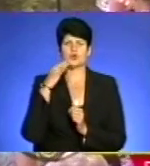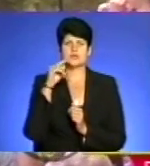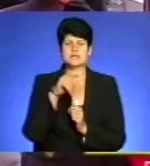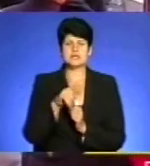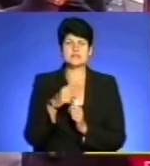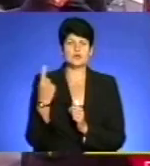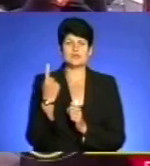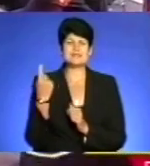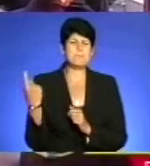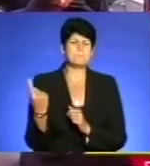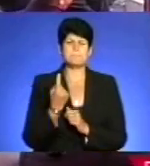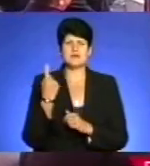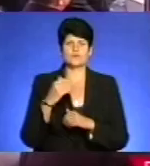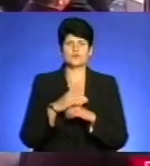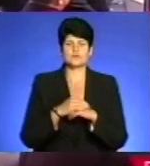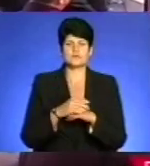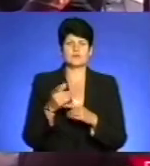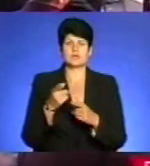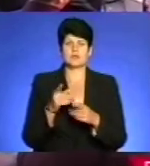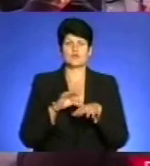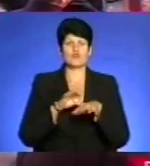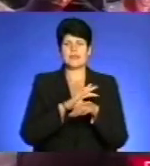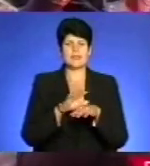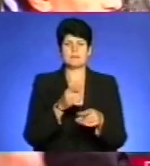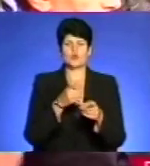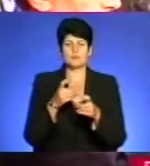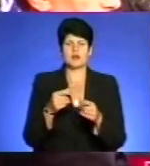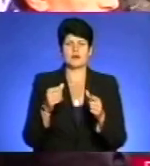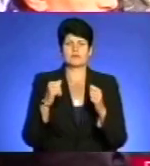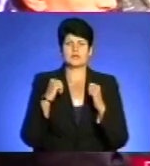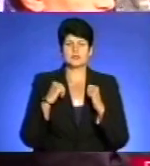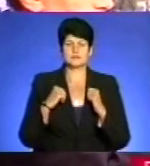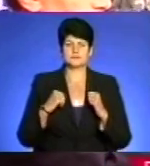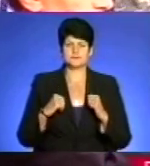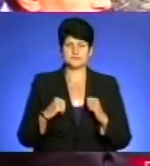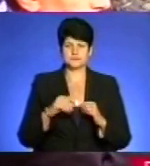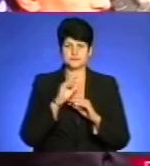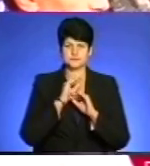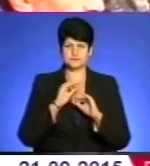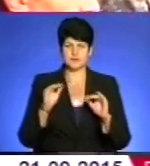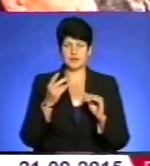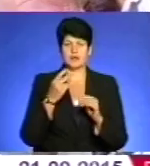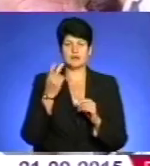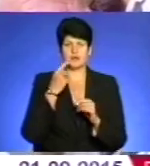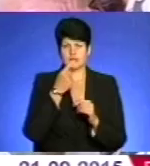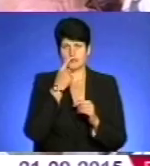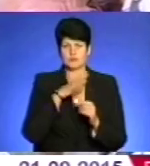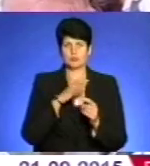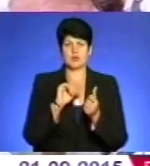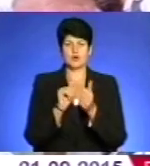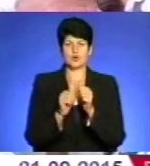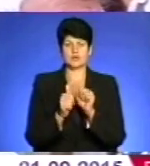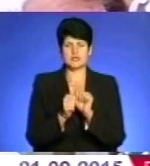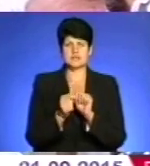перших вечорів, які вони проводять не під обстрілами, а у тиші і спокої. Нещодавно відбулася ротація. У Зарваницю